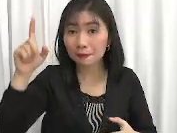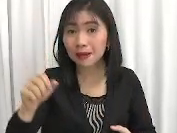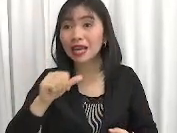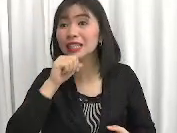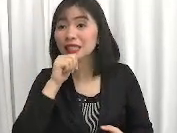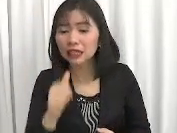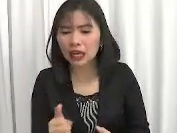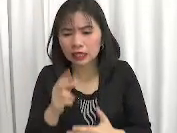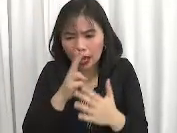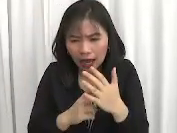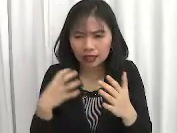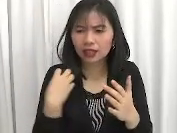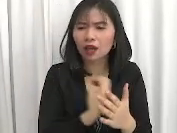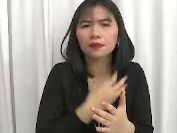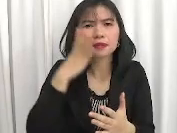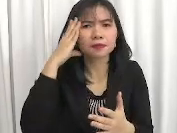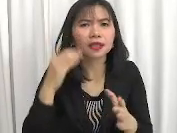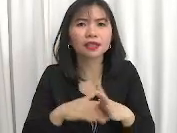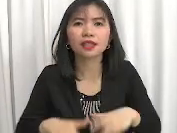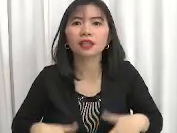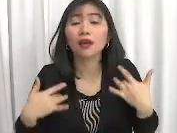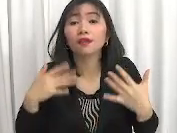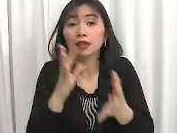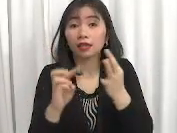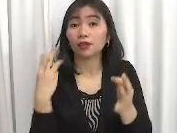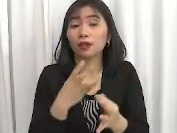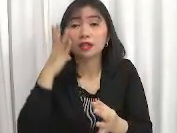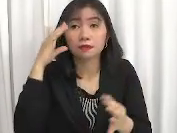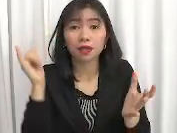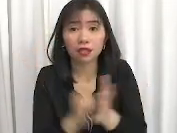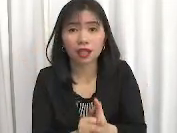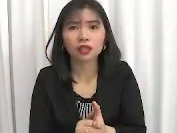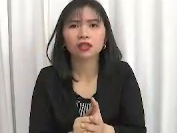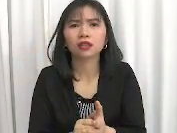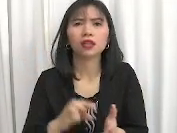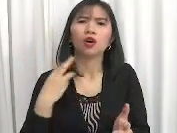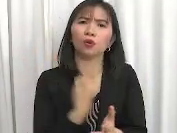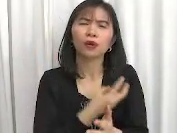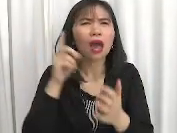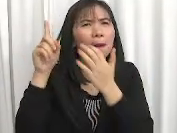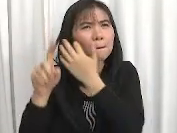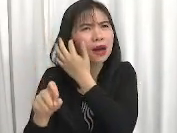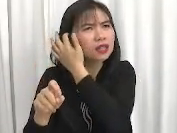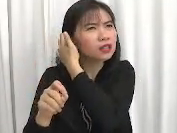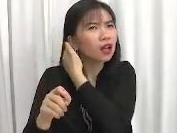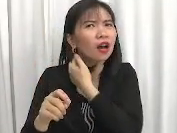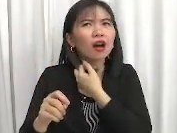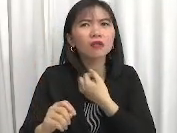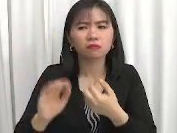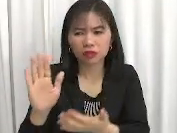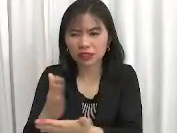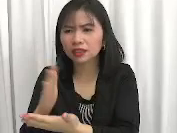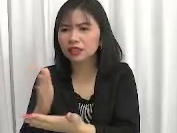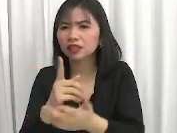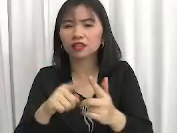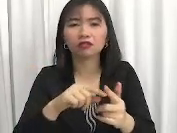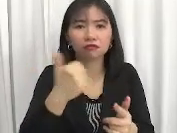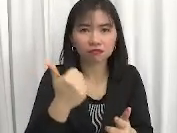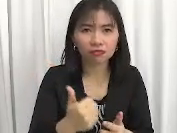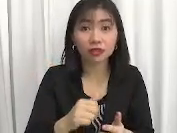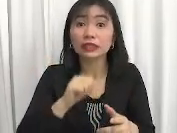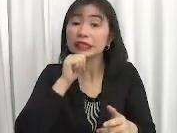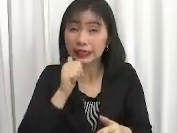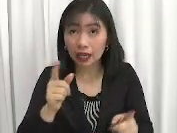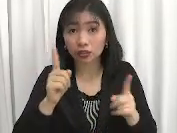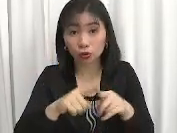mga karanasan. Kung yun ay naranasan na natin, ay hindi naman yan ilalagay sa kahihiyan yung